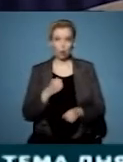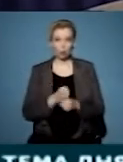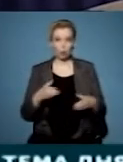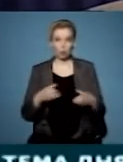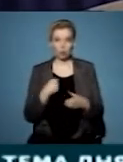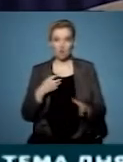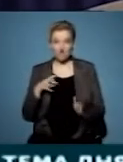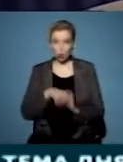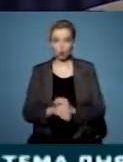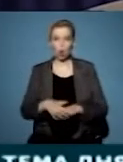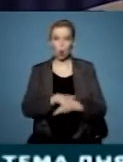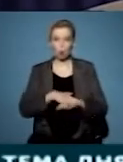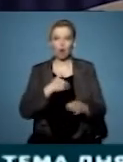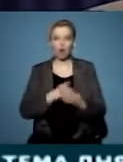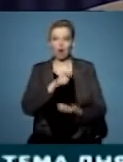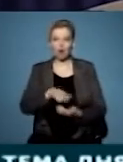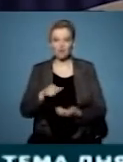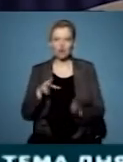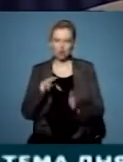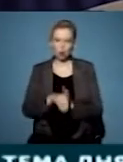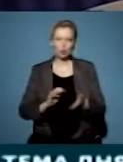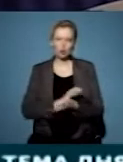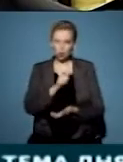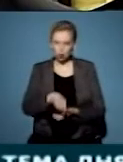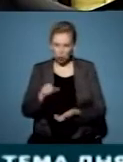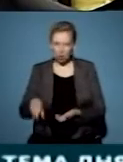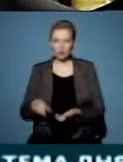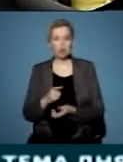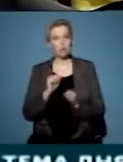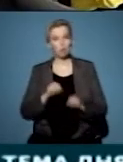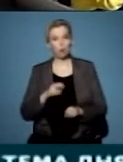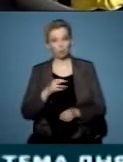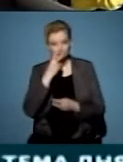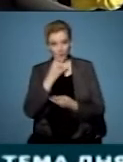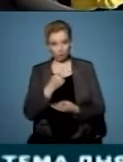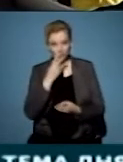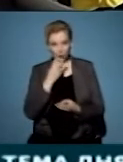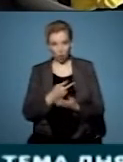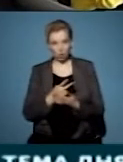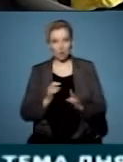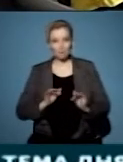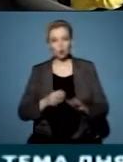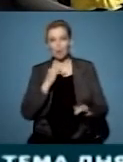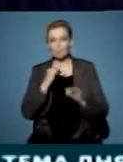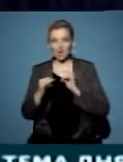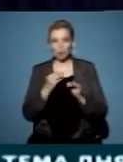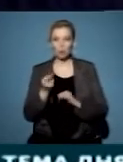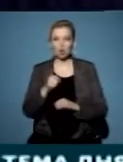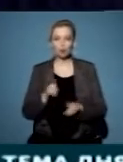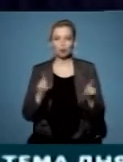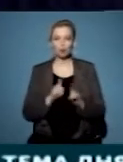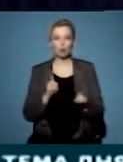групу включили громадських активістів, включили журналістів, які могли би висвітлювати процес перемовин, для того,